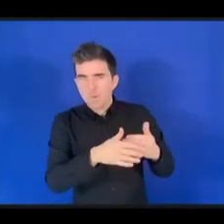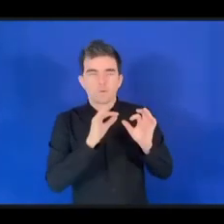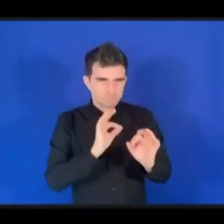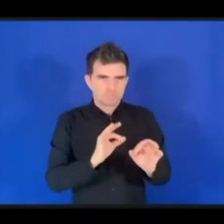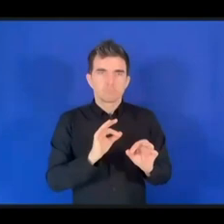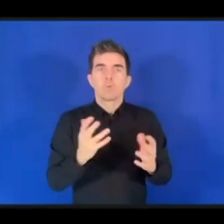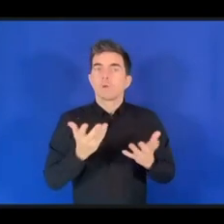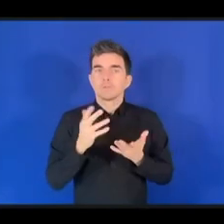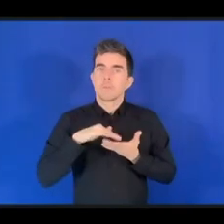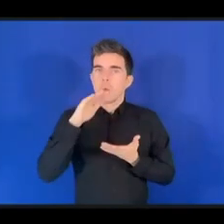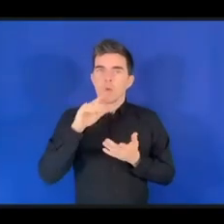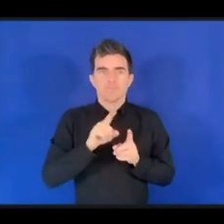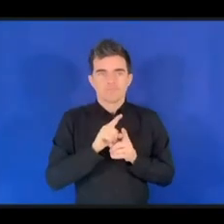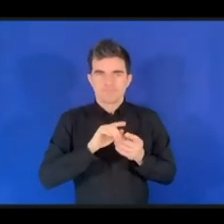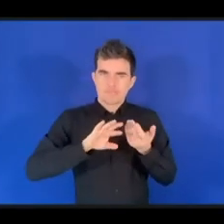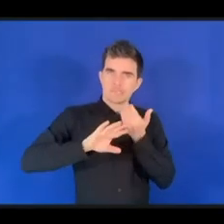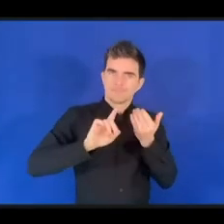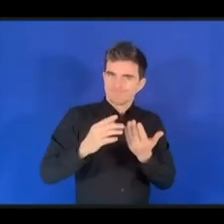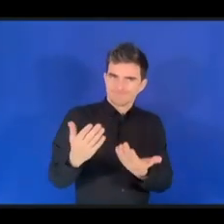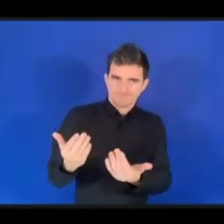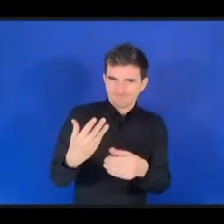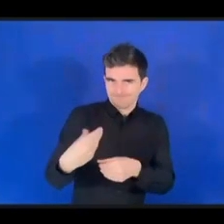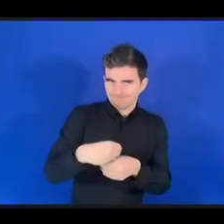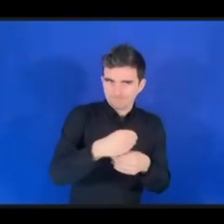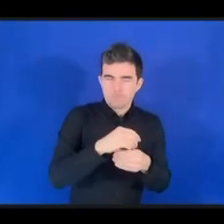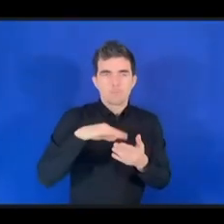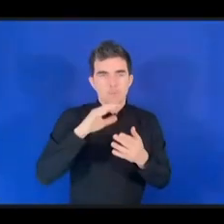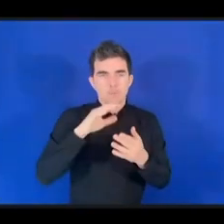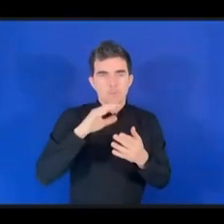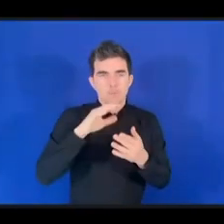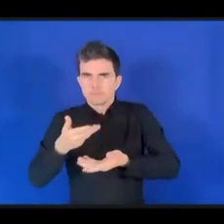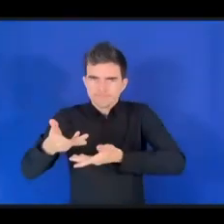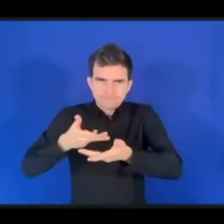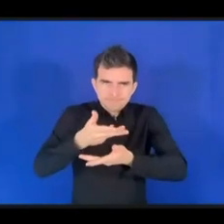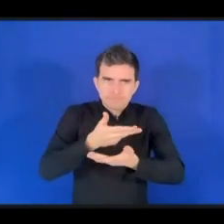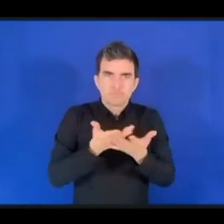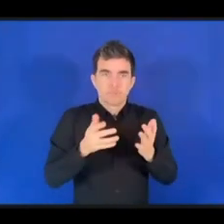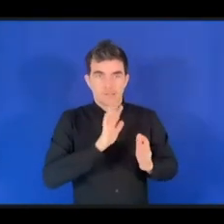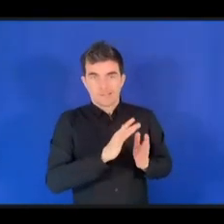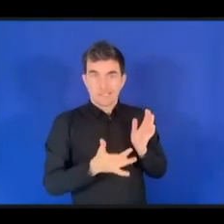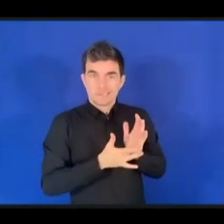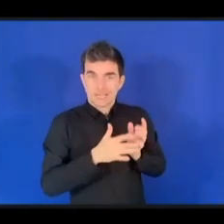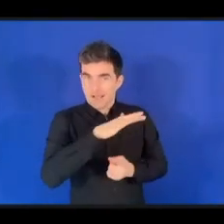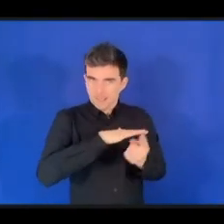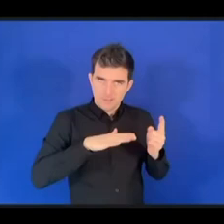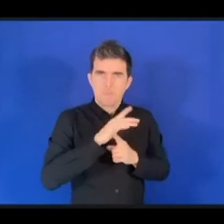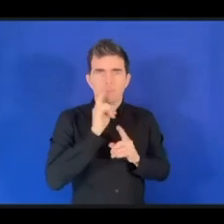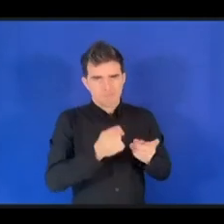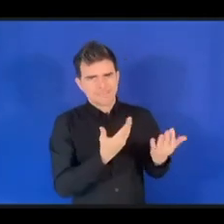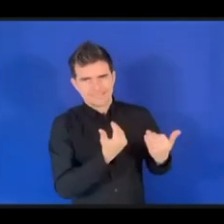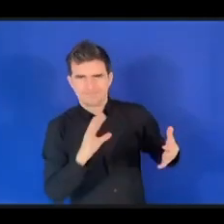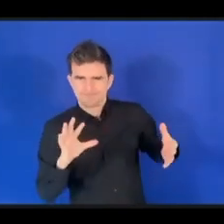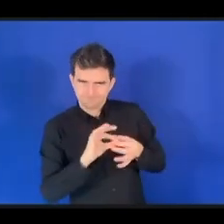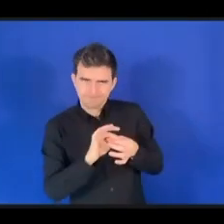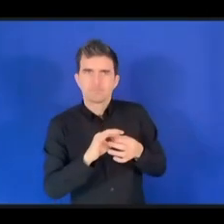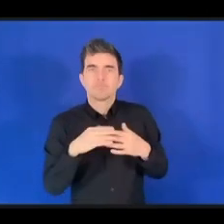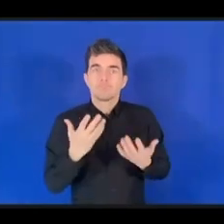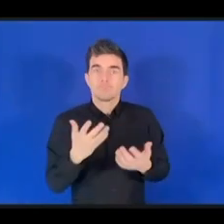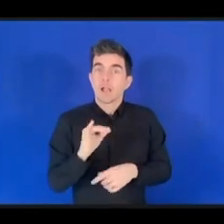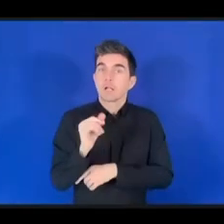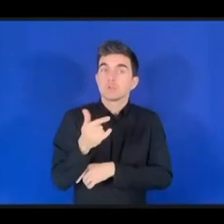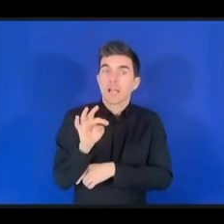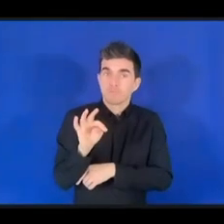technique est requise euh nous ne devons pas simplement nous concentrer sur le volet technique car l'éventail des débats